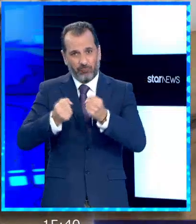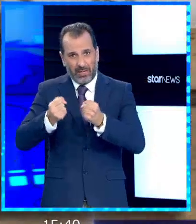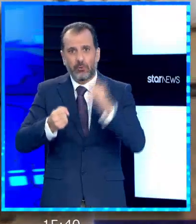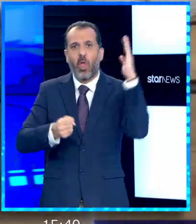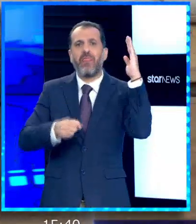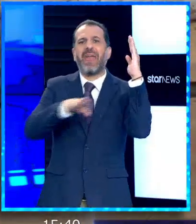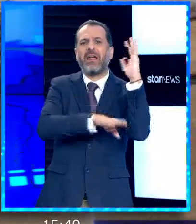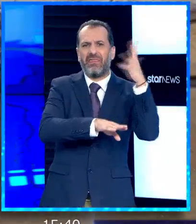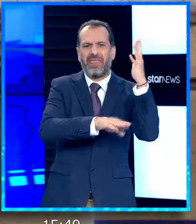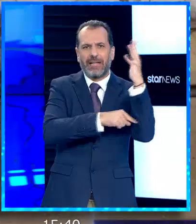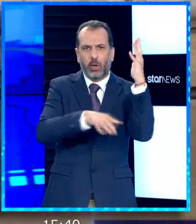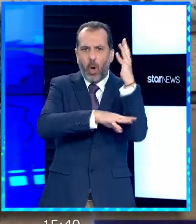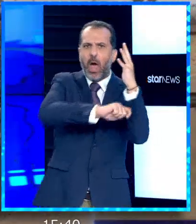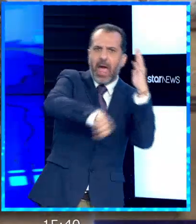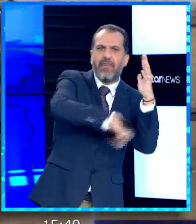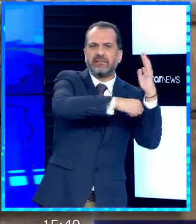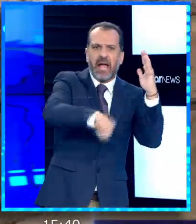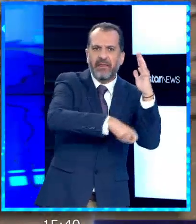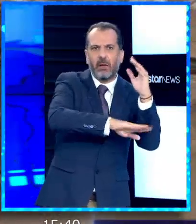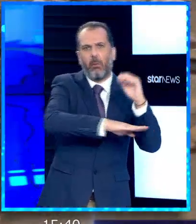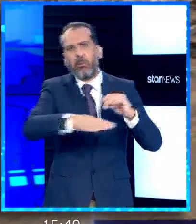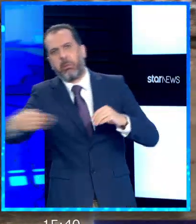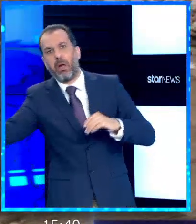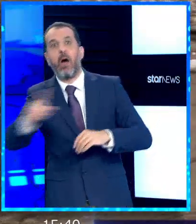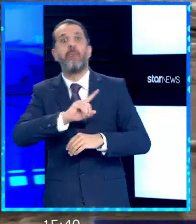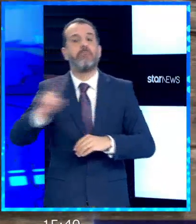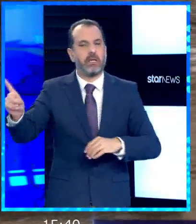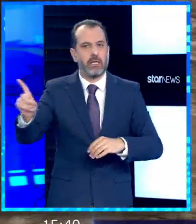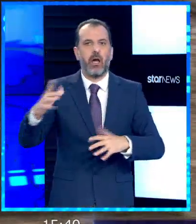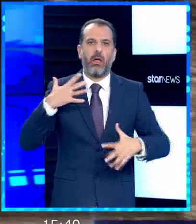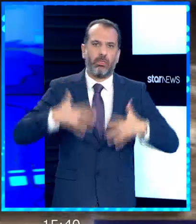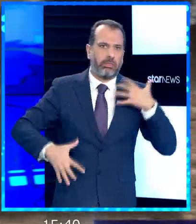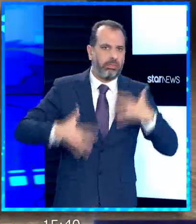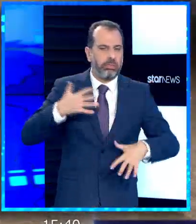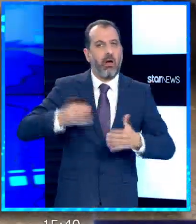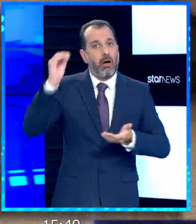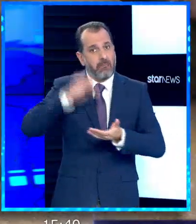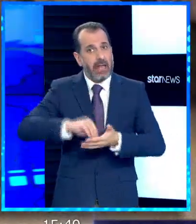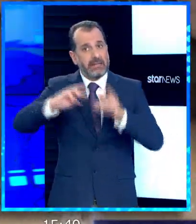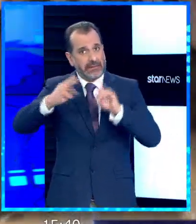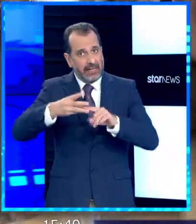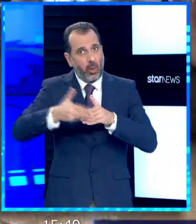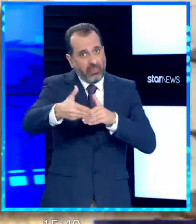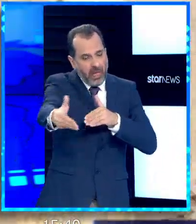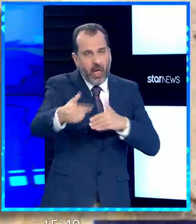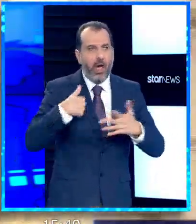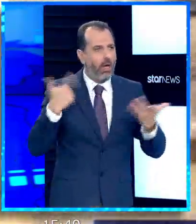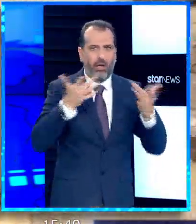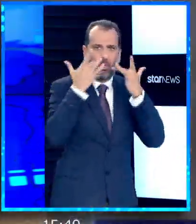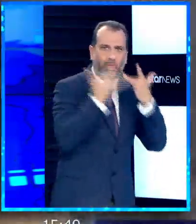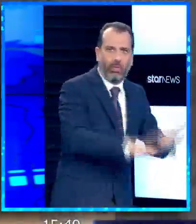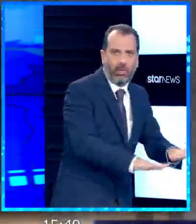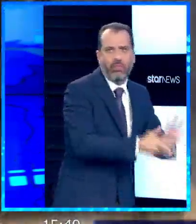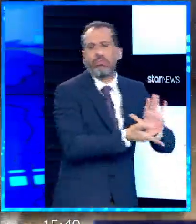Δεν αντέχουμε άλλο πλέον, λένε, να ζήσουμε και τρίτη καταστροφή, γιατί την περιμένουν και αυτοί. Θα φύγουμε από τα σπίτια μας. Νομίζαμε